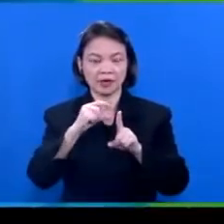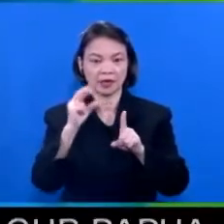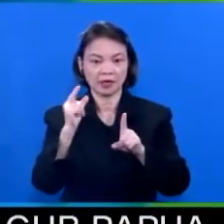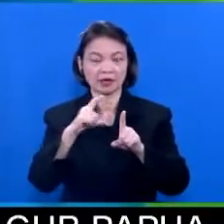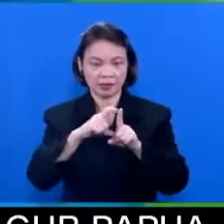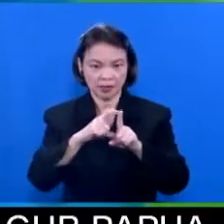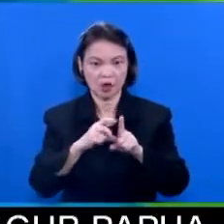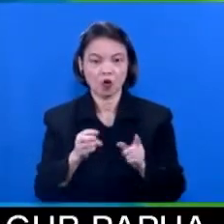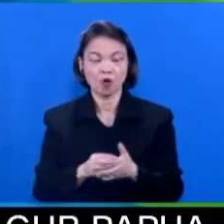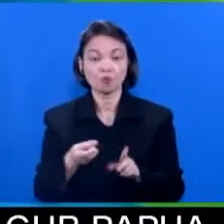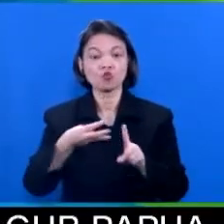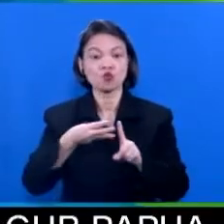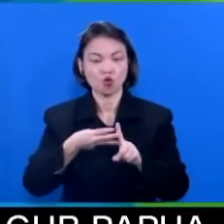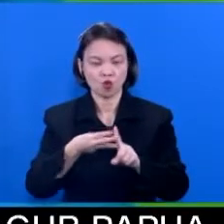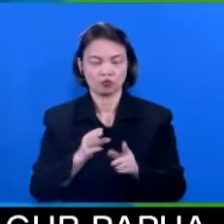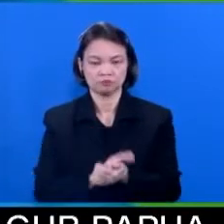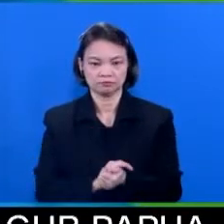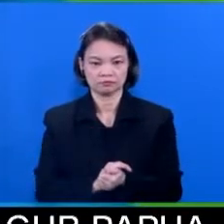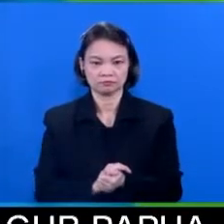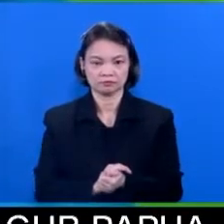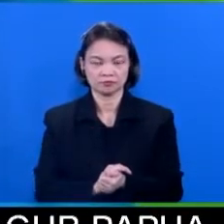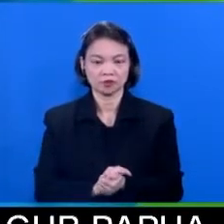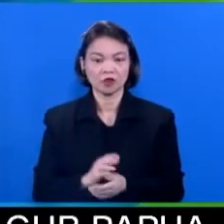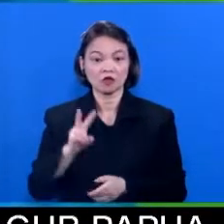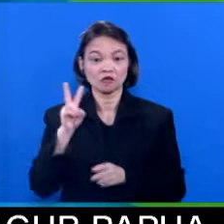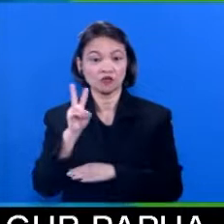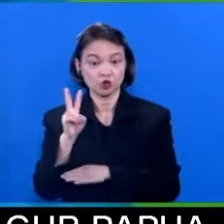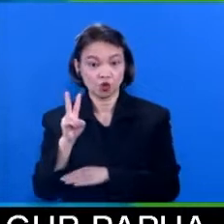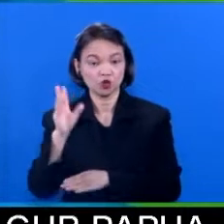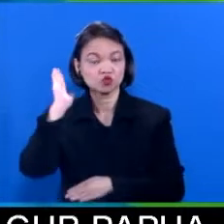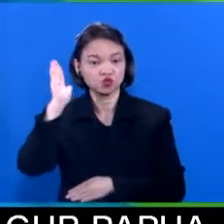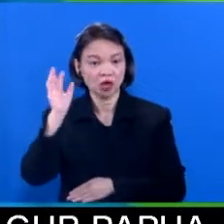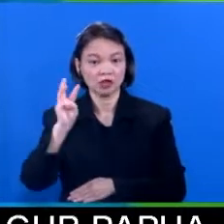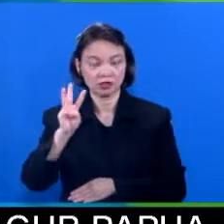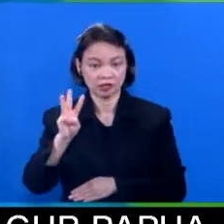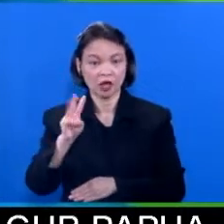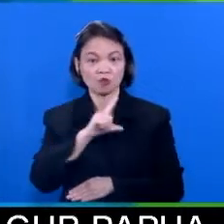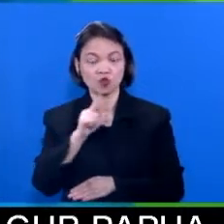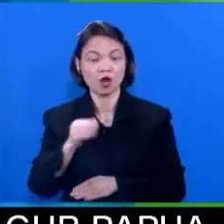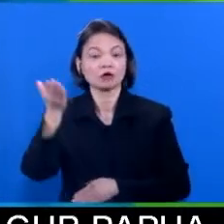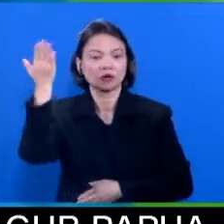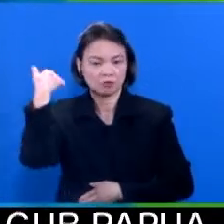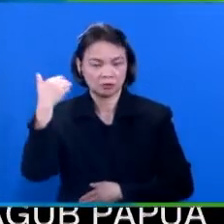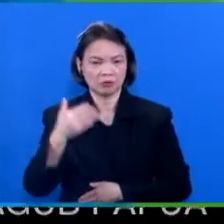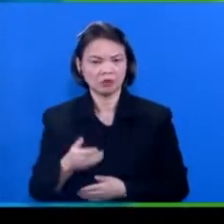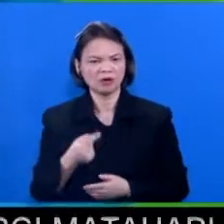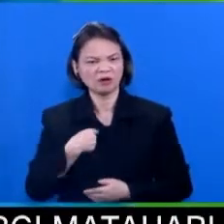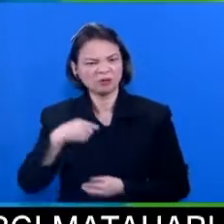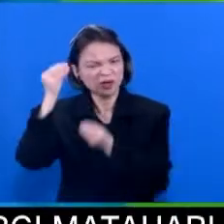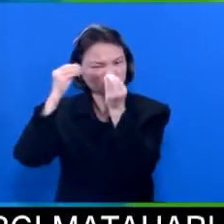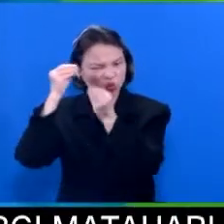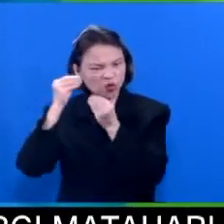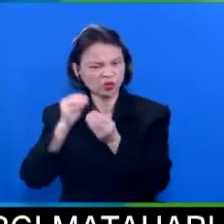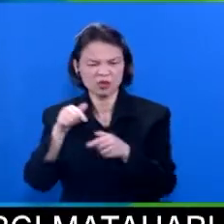Video itu sudah 3 bulan di belakang itu. Kok bisa viral sekarang? Saya mantan Ketua